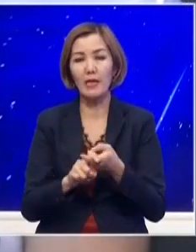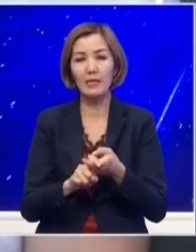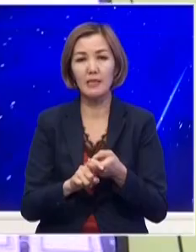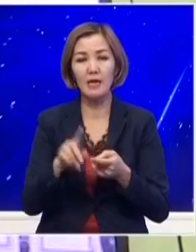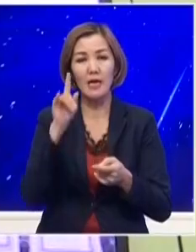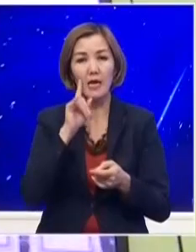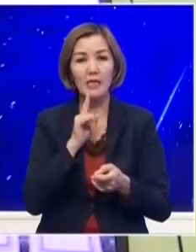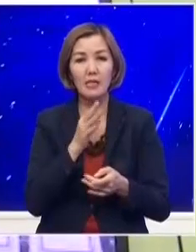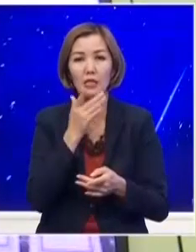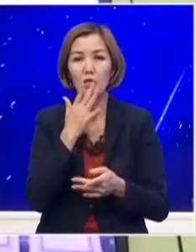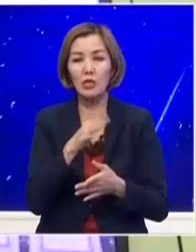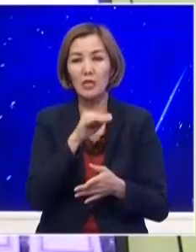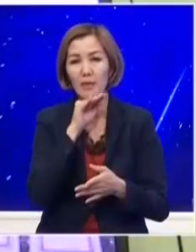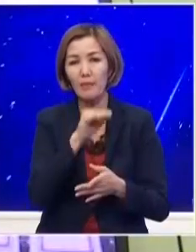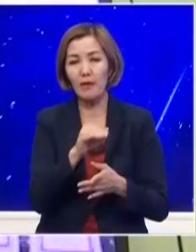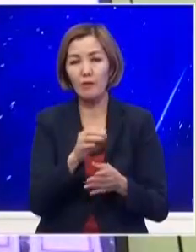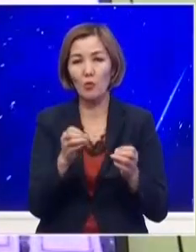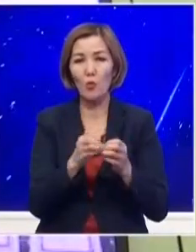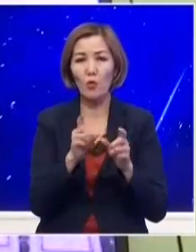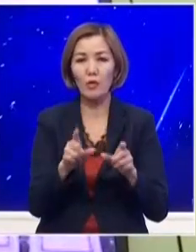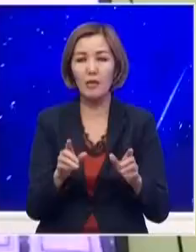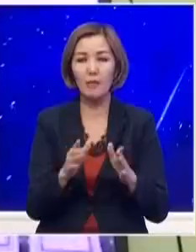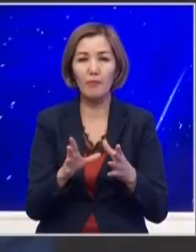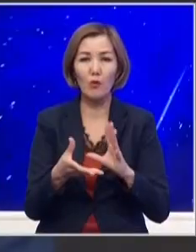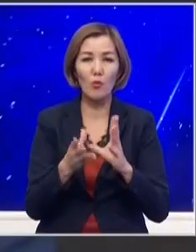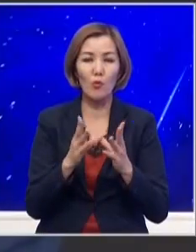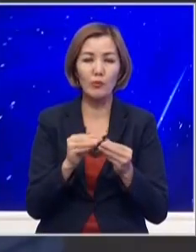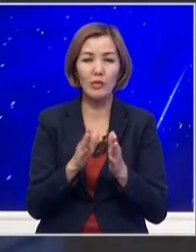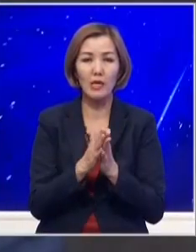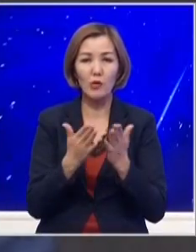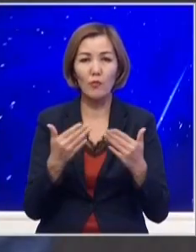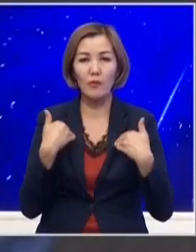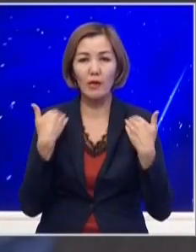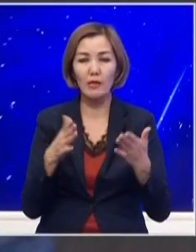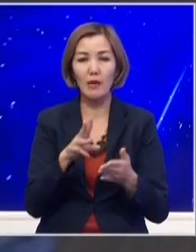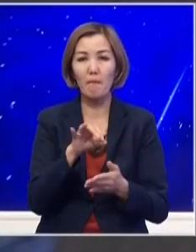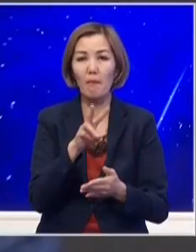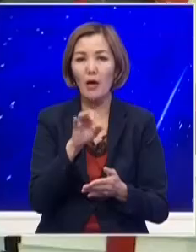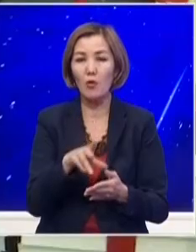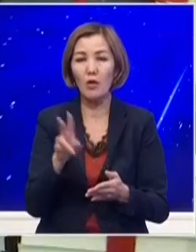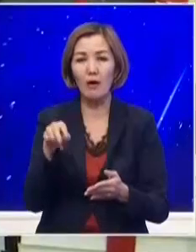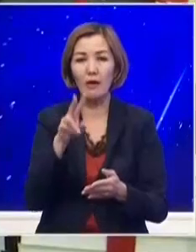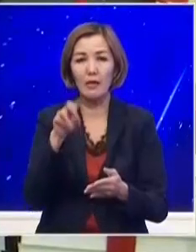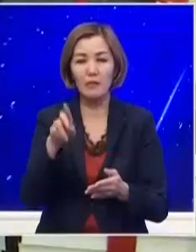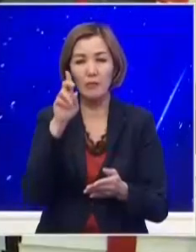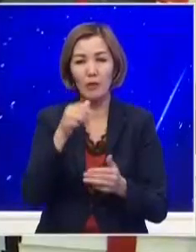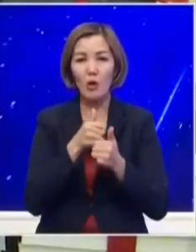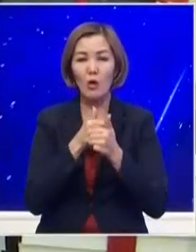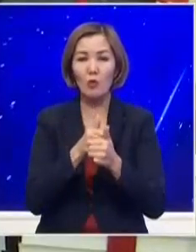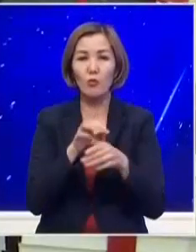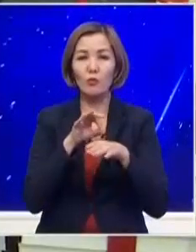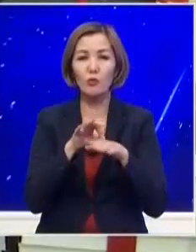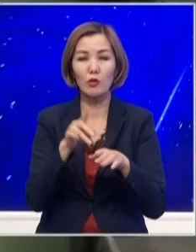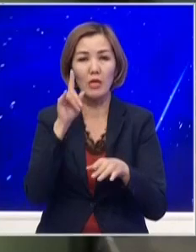отандық және шетелдік ғалымдардың 10 шақты еңбегінің тұсауы кесілді. Арасында Моңғолия және Қырғыз елінде қуғын-сүргінге